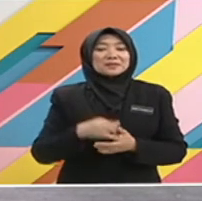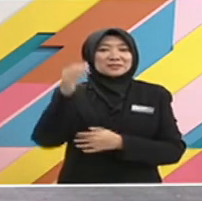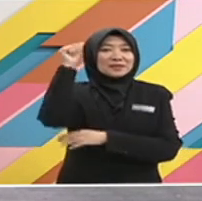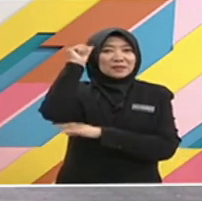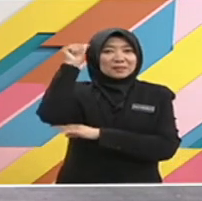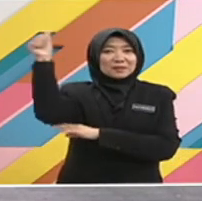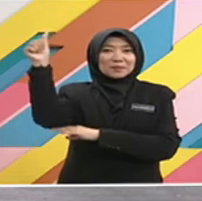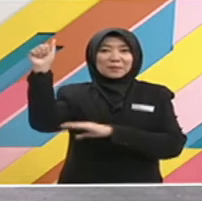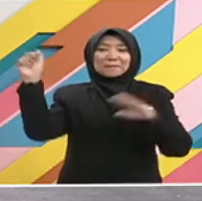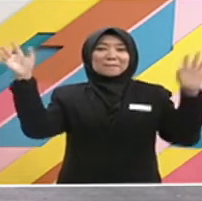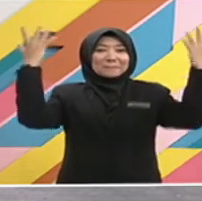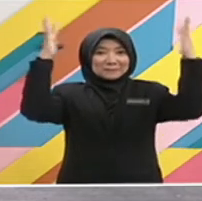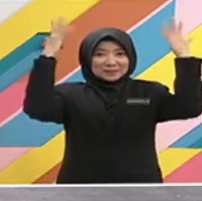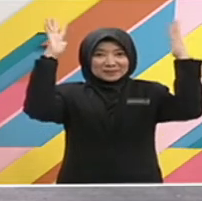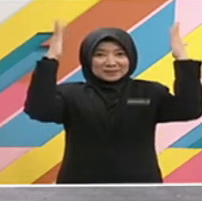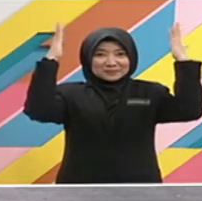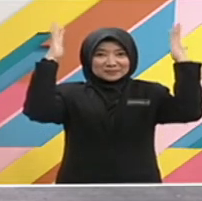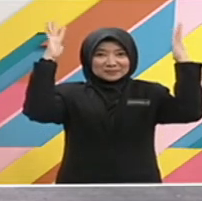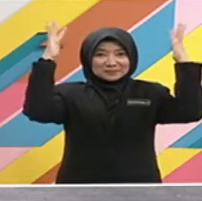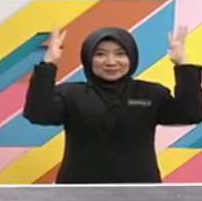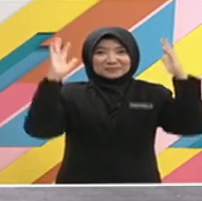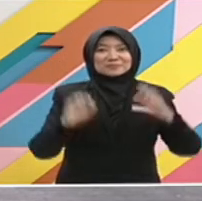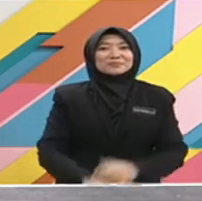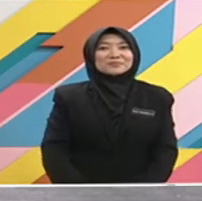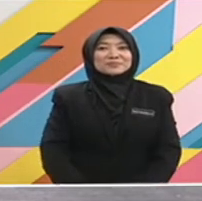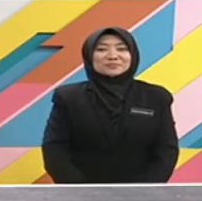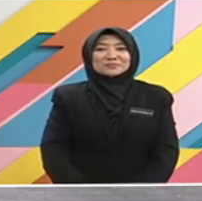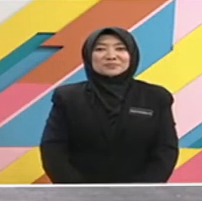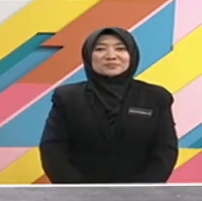Assalamualaikum. Bye.